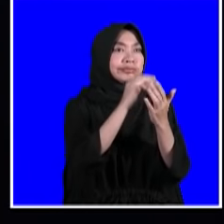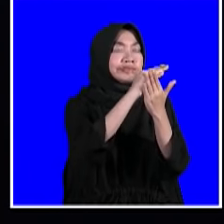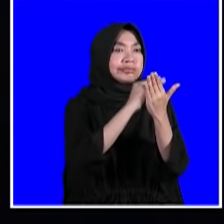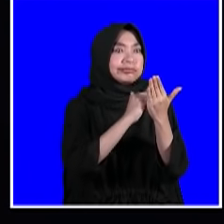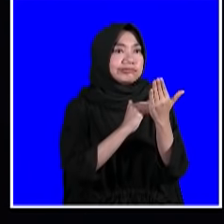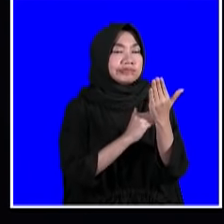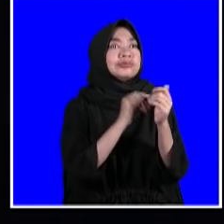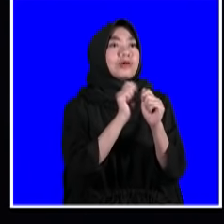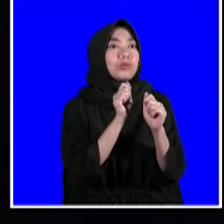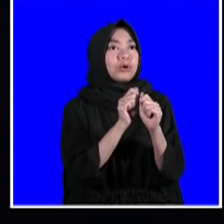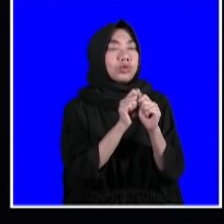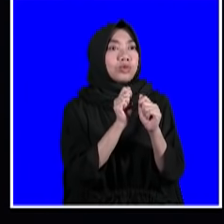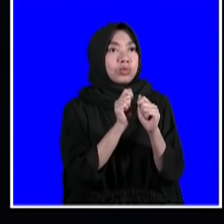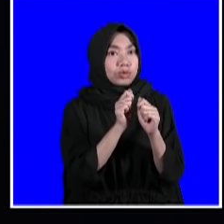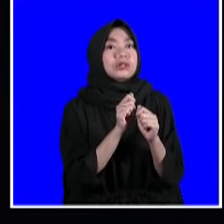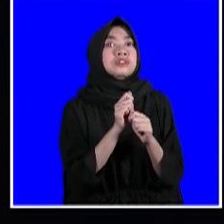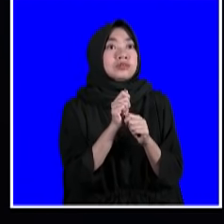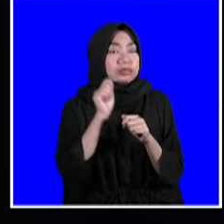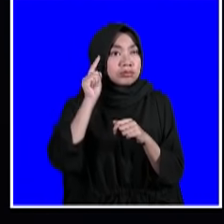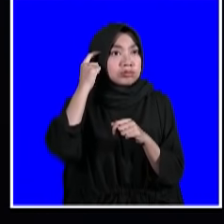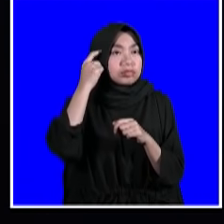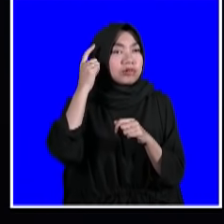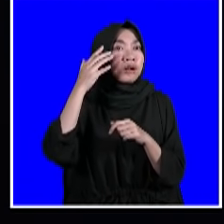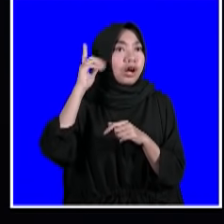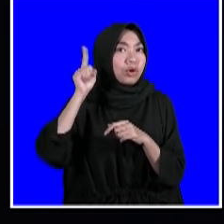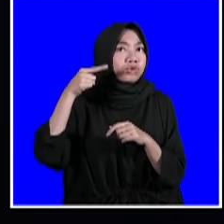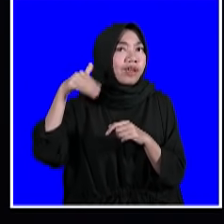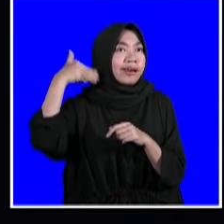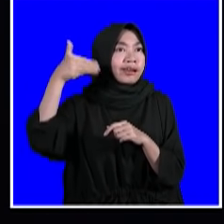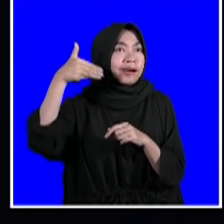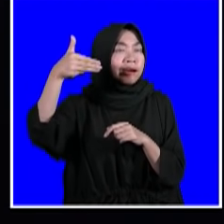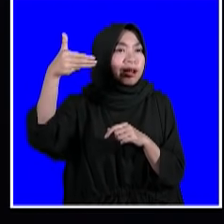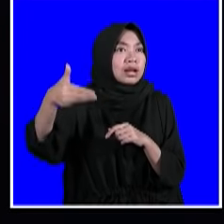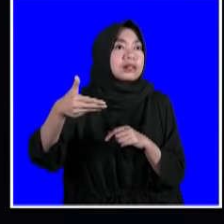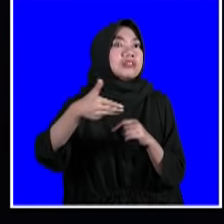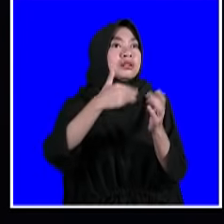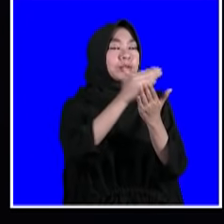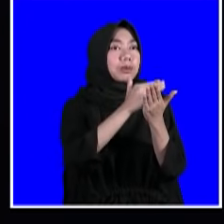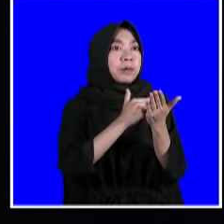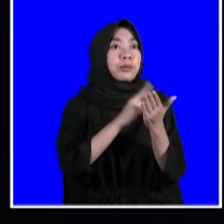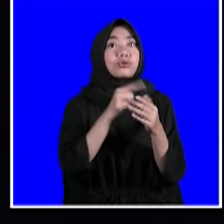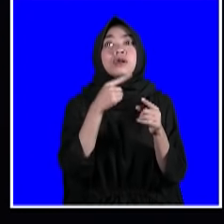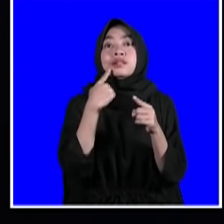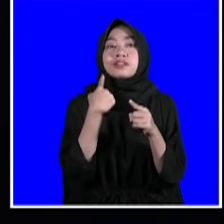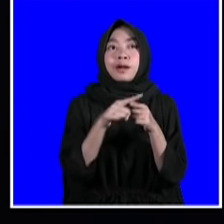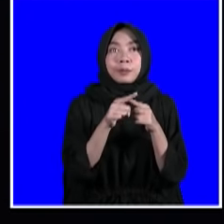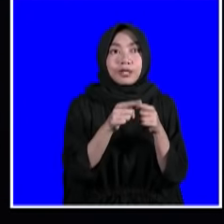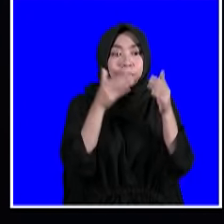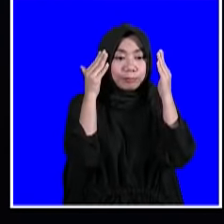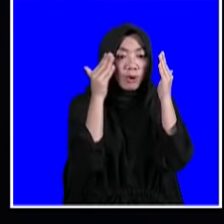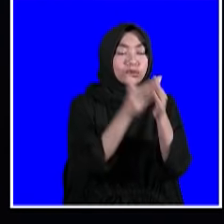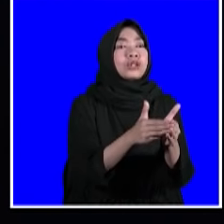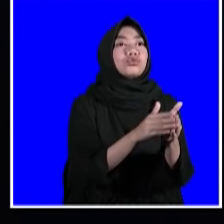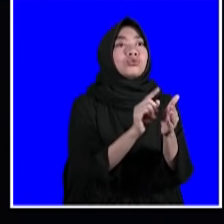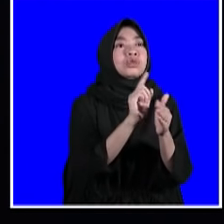dan pola pikir yang memang harus diterapkan dalam kehidupan sehari-hari. Namun, prioritas utama